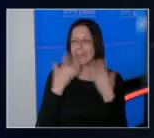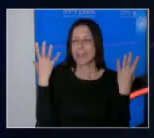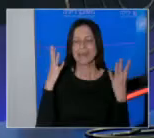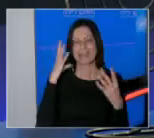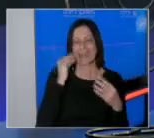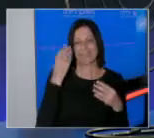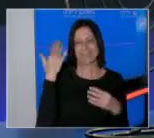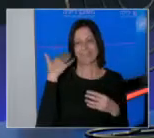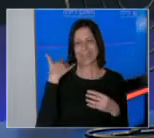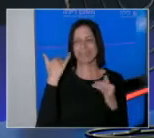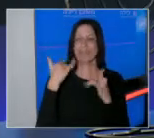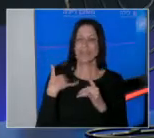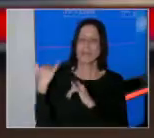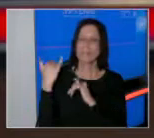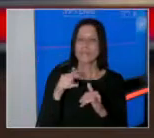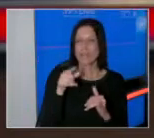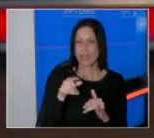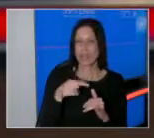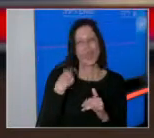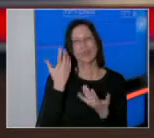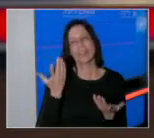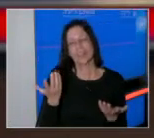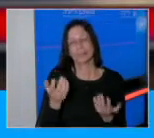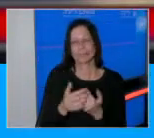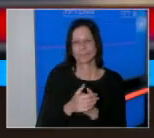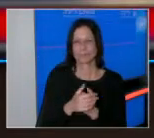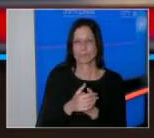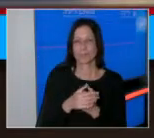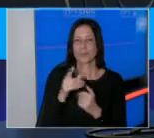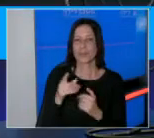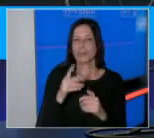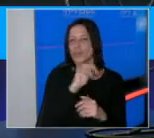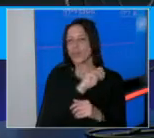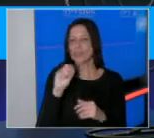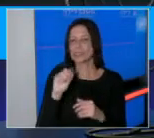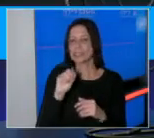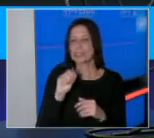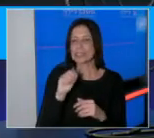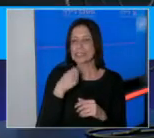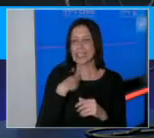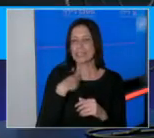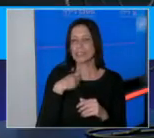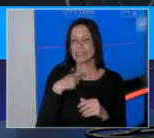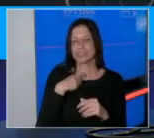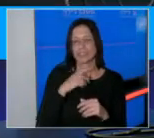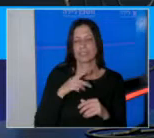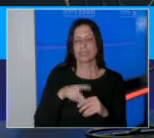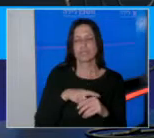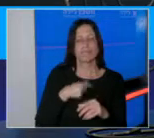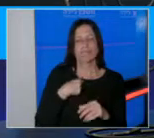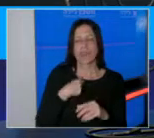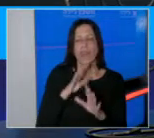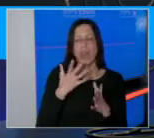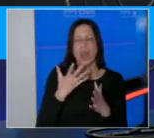אבל תשמעי, אני מביא אותך, אני לא יודע, כאילו, זה נושא שמציק לי בכל רמה בגוף,